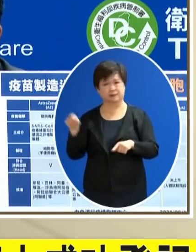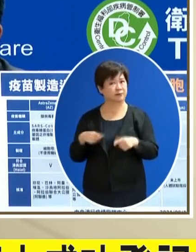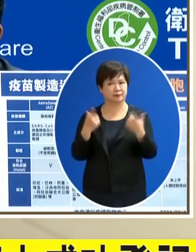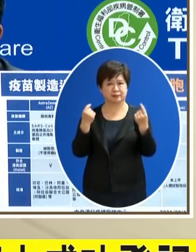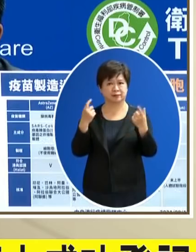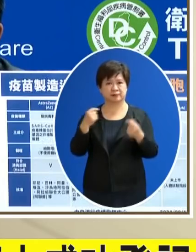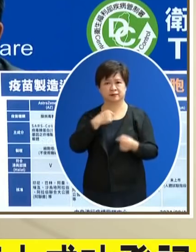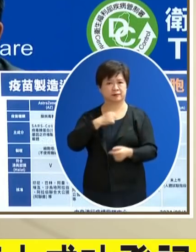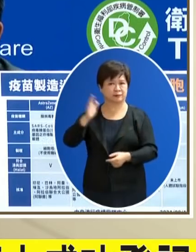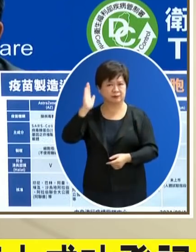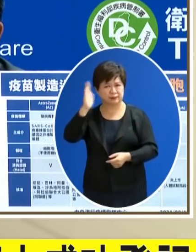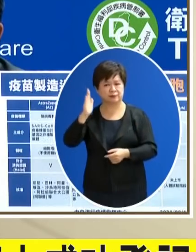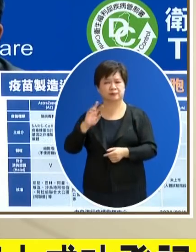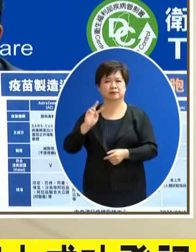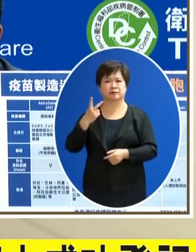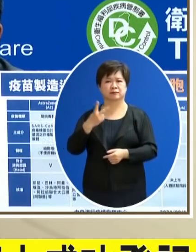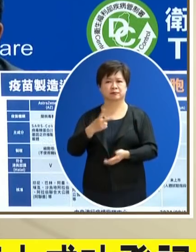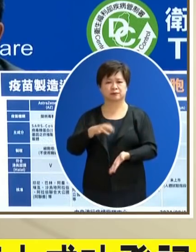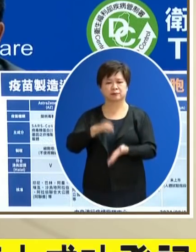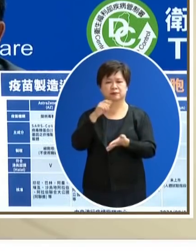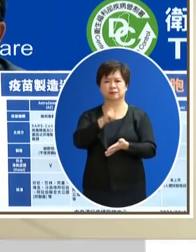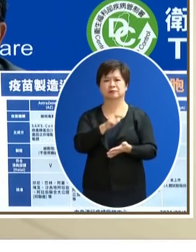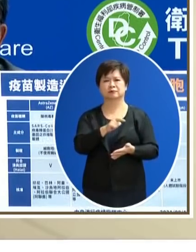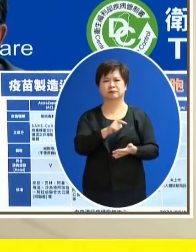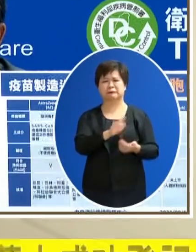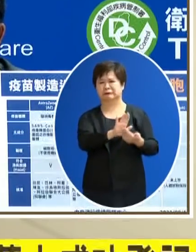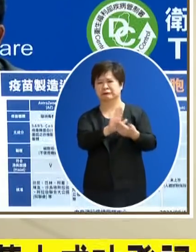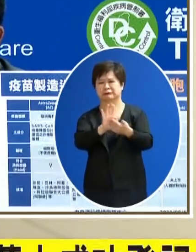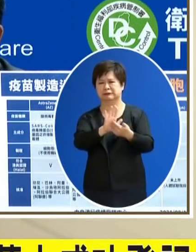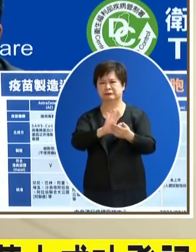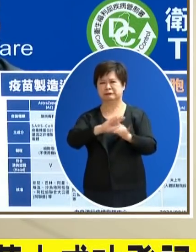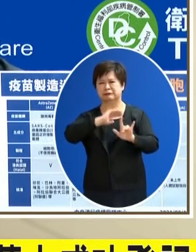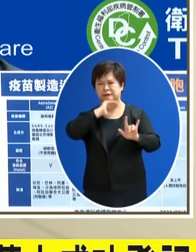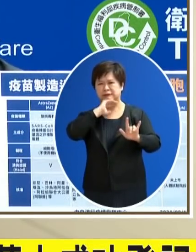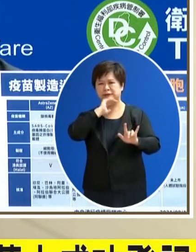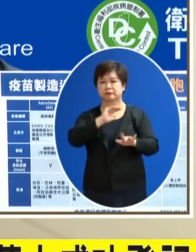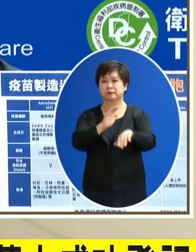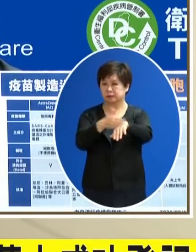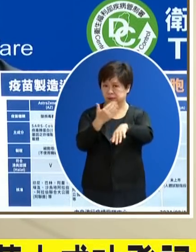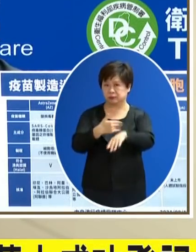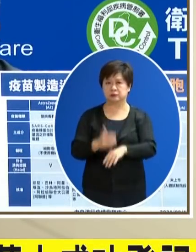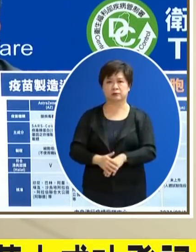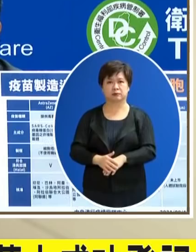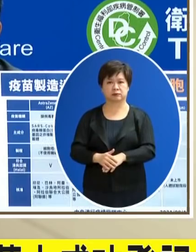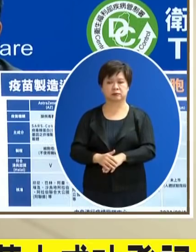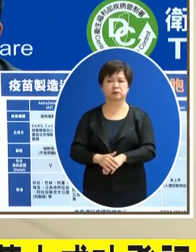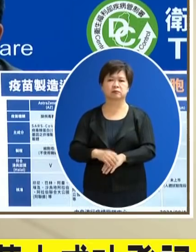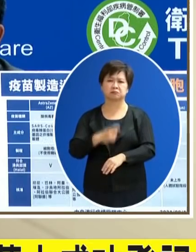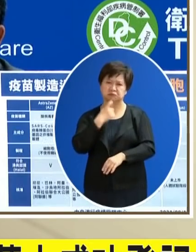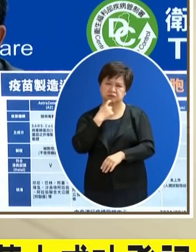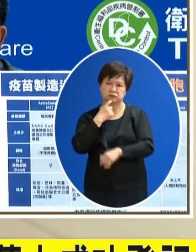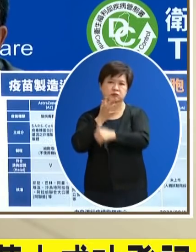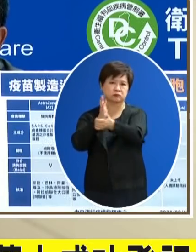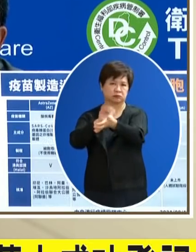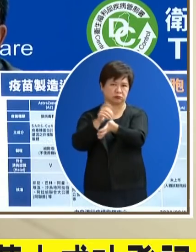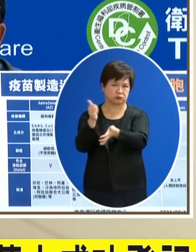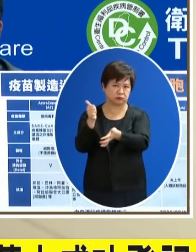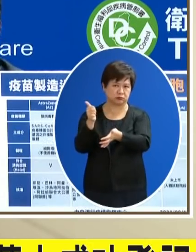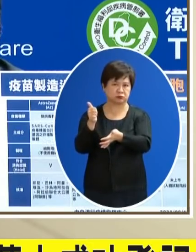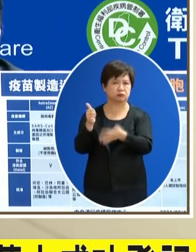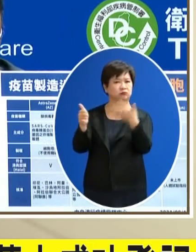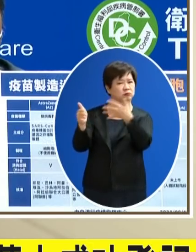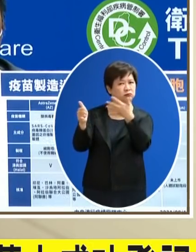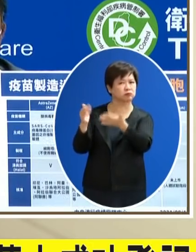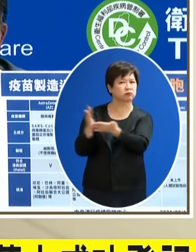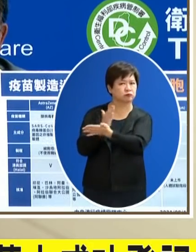会禁止他们或者是建议他们不要施打。那不过个人有疑虑可以跟他自己的医师来做咨